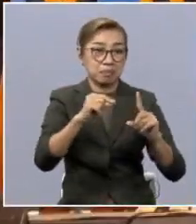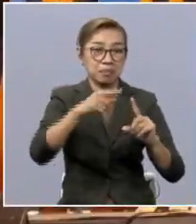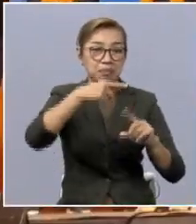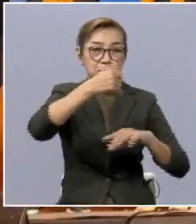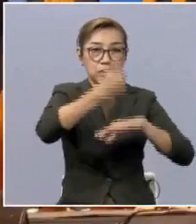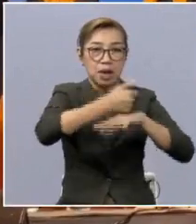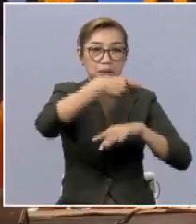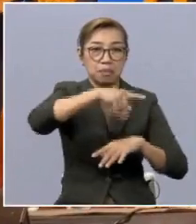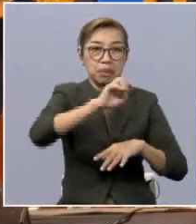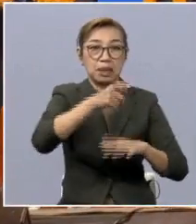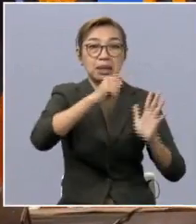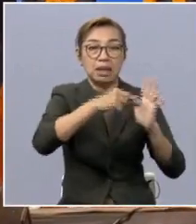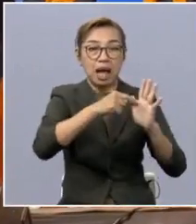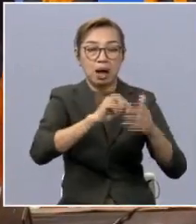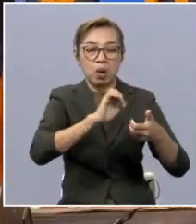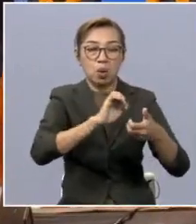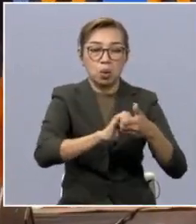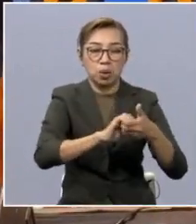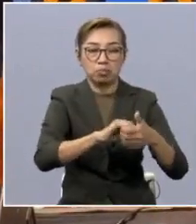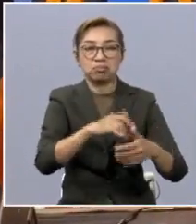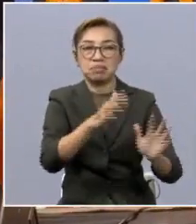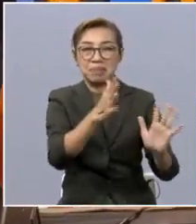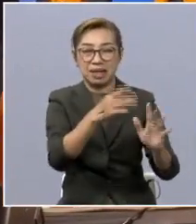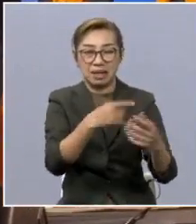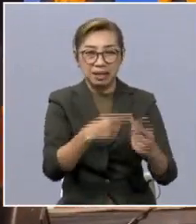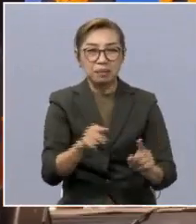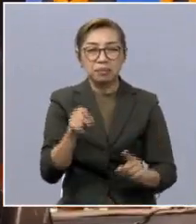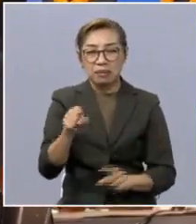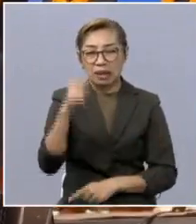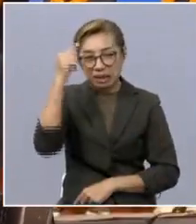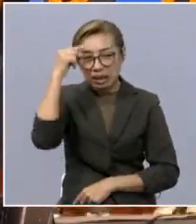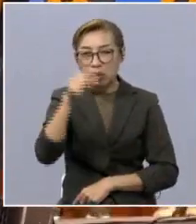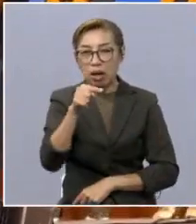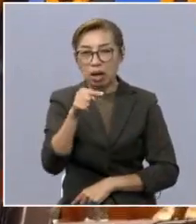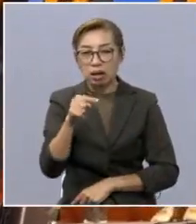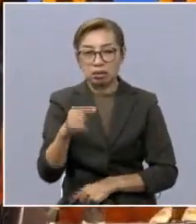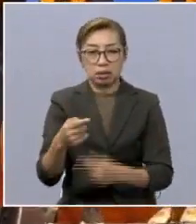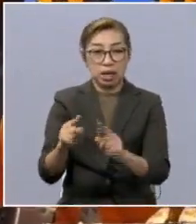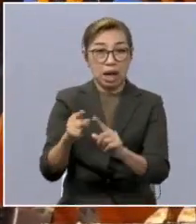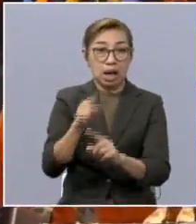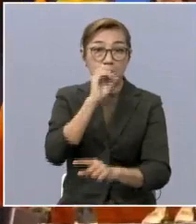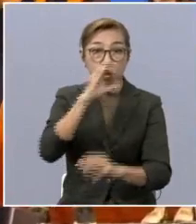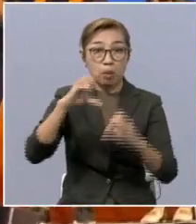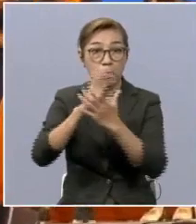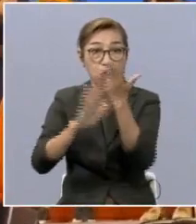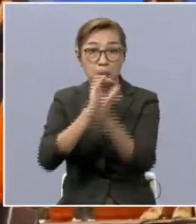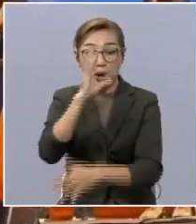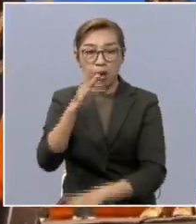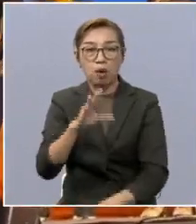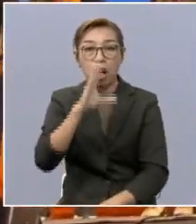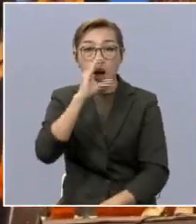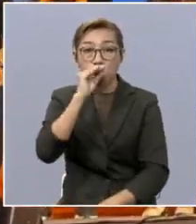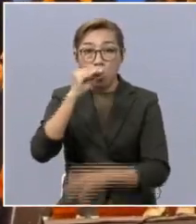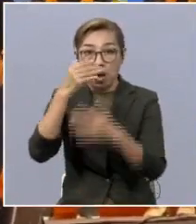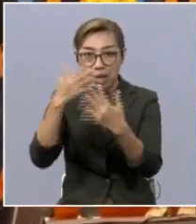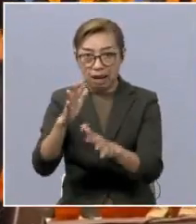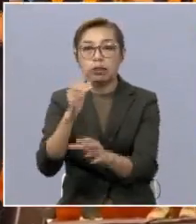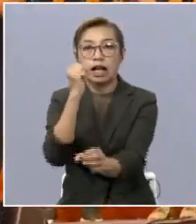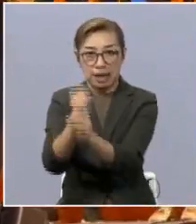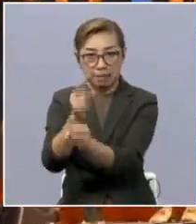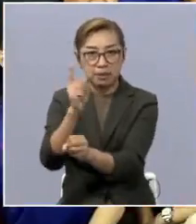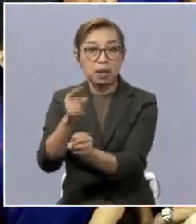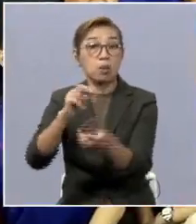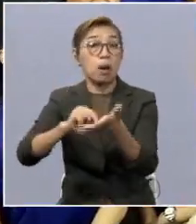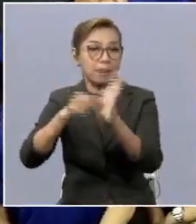ได้อาจารย์ธนพรเนี่ยบอกนะฮะว่าแคมเปญหาเสียงเลือกตั้งของภูมิใจไทยเนี่ยนะฮะอย่างที่บอกพูดและทำเนี่ยแปลว่าต้องเป็นรัฐบาลเท่